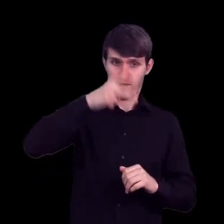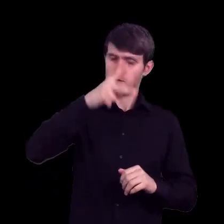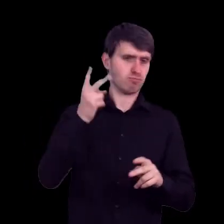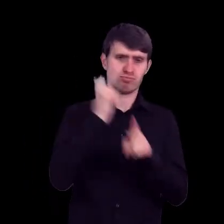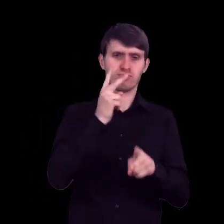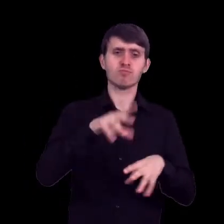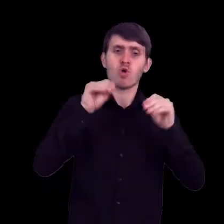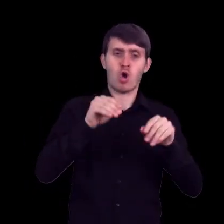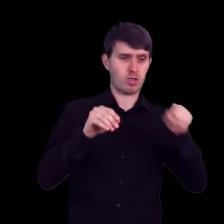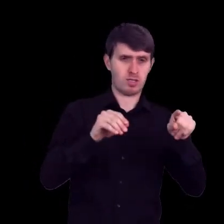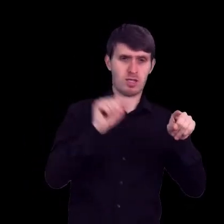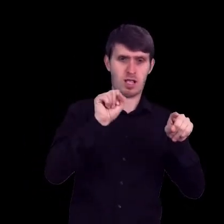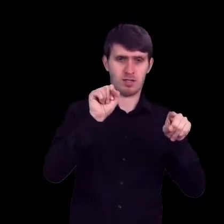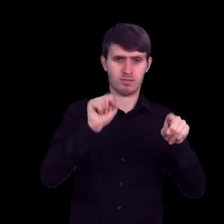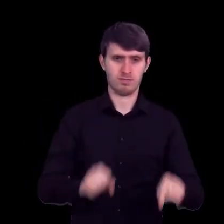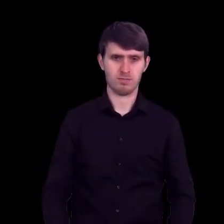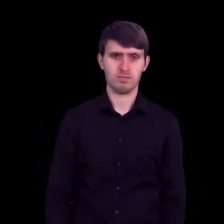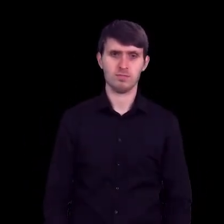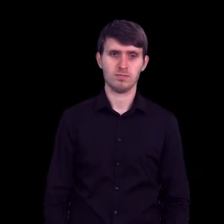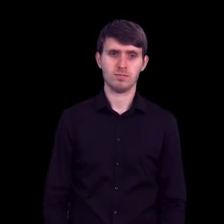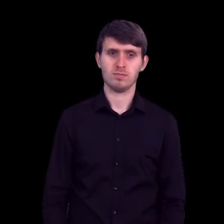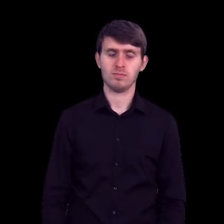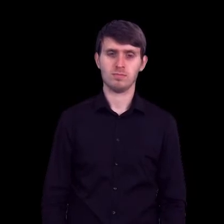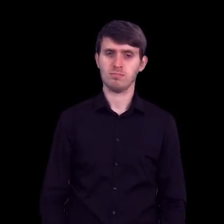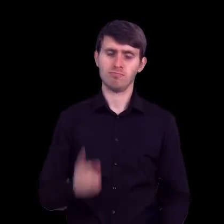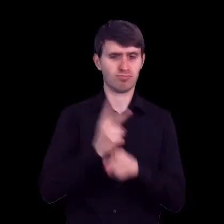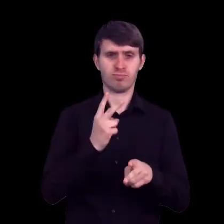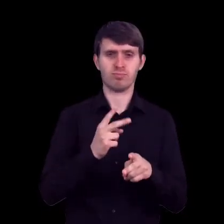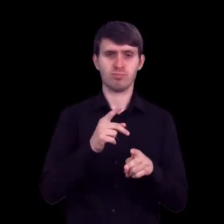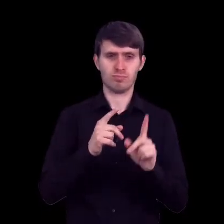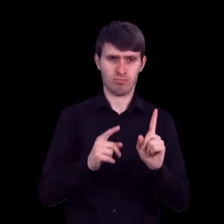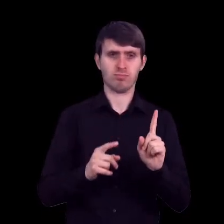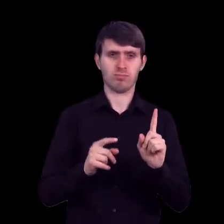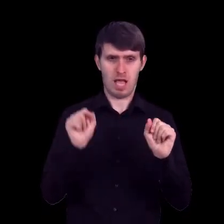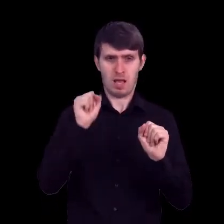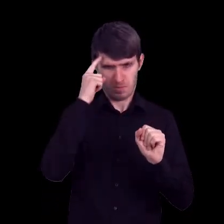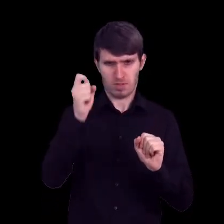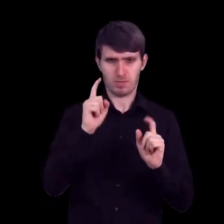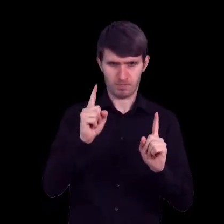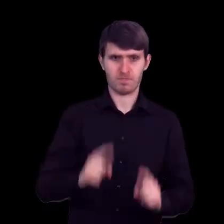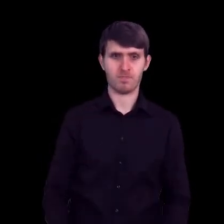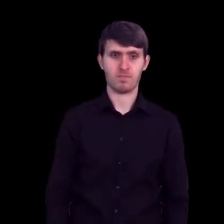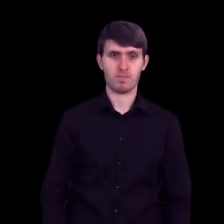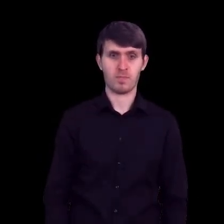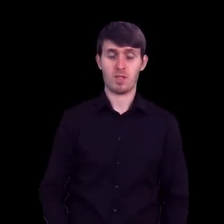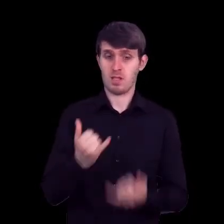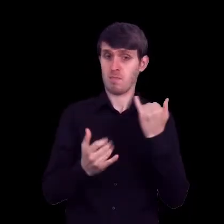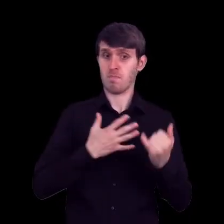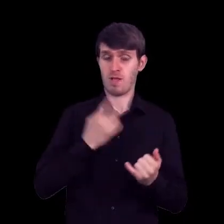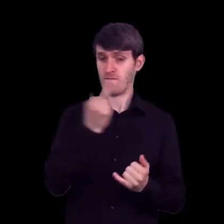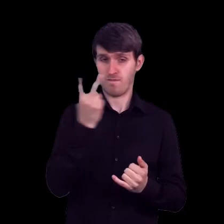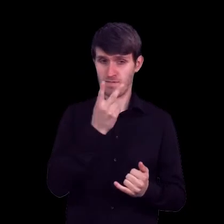Zwróćcie uwagę, że obie półproste zaczynają się w tym samym punkcie. Mają ten sam początek w punkcie A.